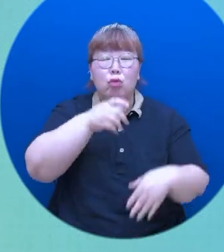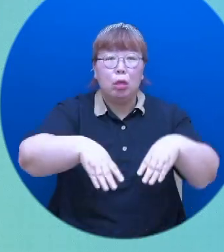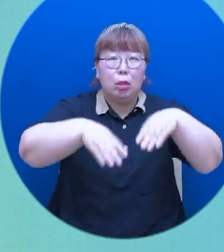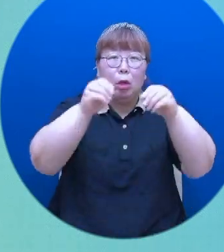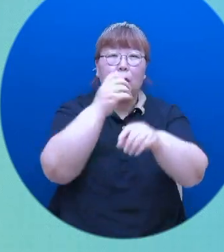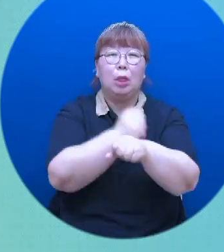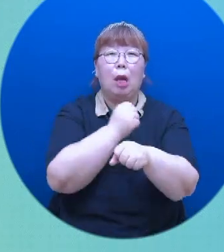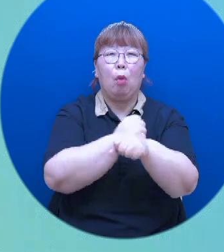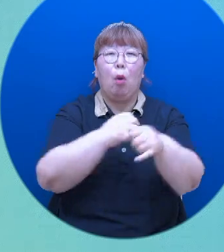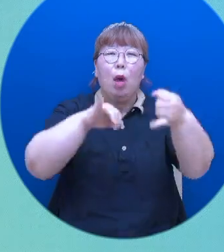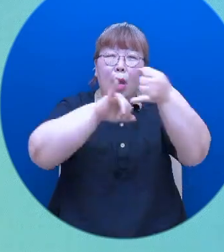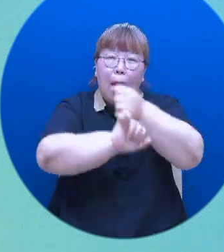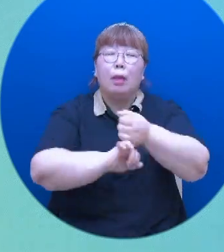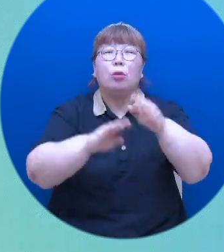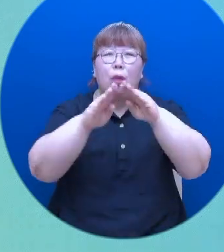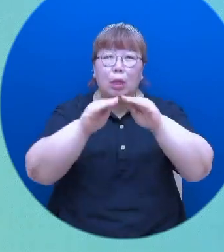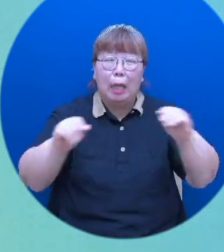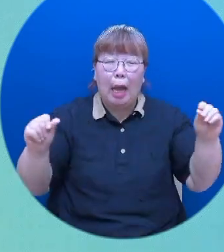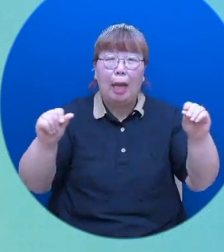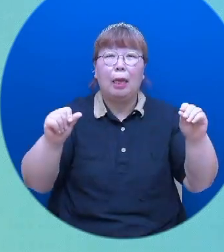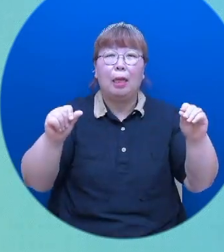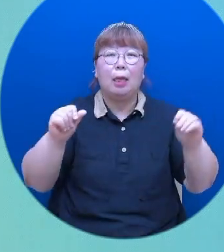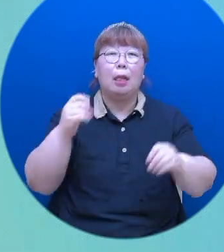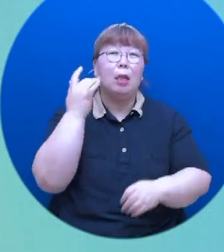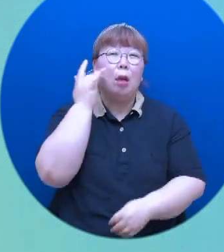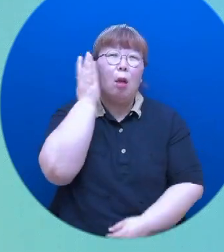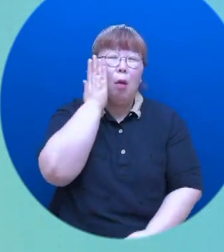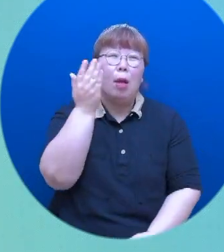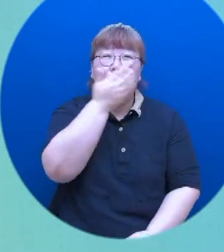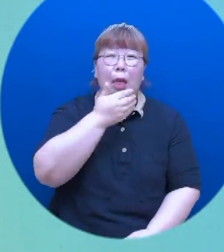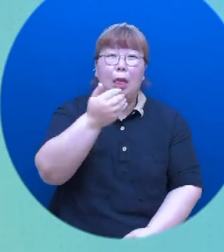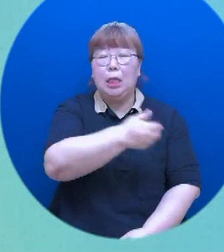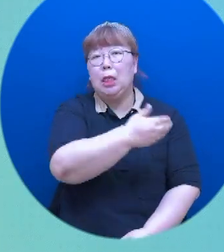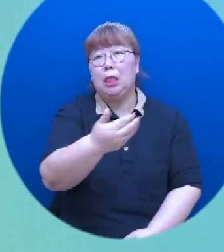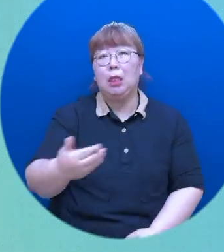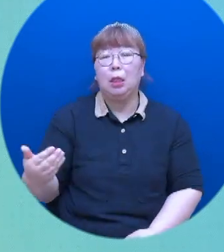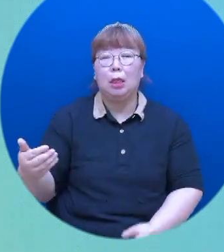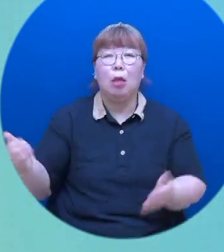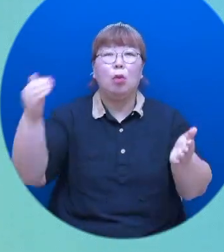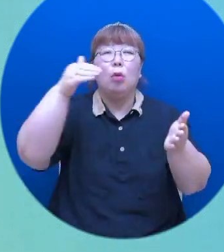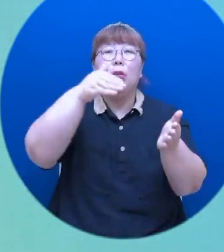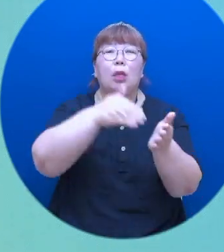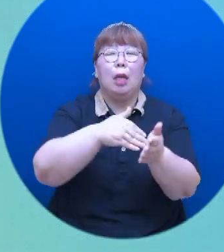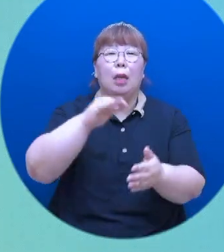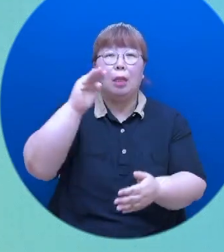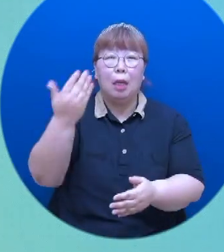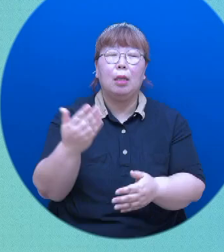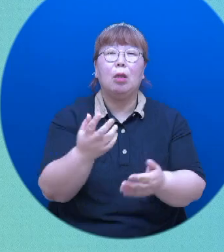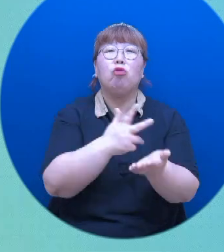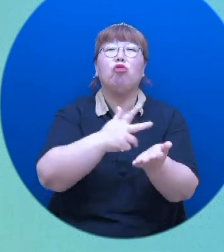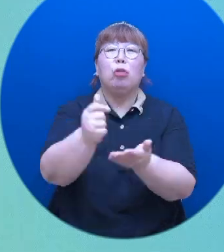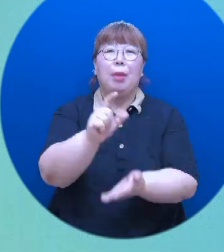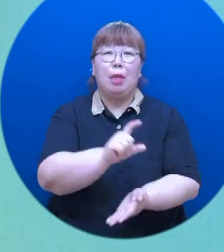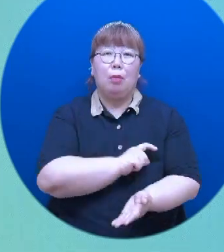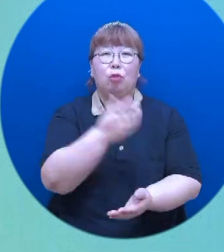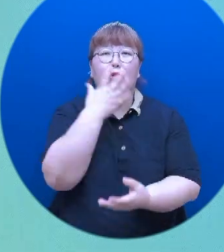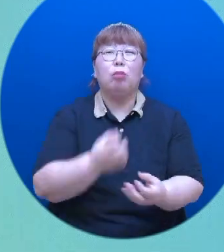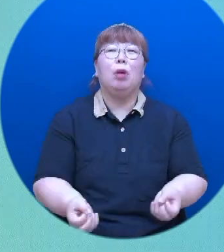땅, 젖과 꿀이 흐르는 땅에 이르게 하셨다. 이 사실을 믿으시기를 주의 이름으로